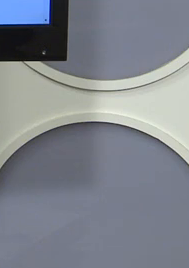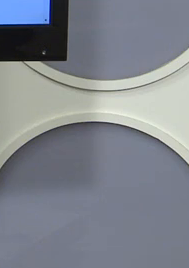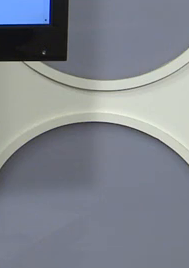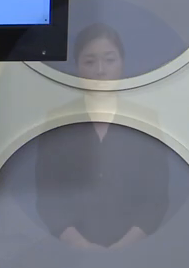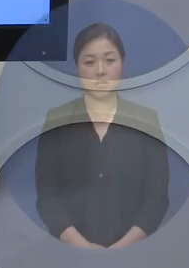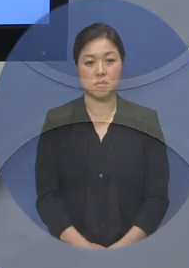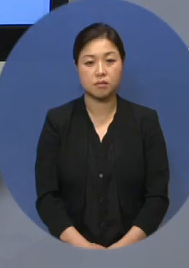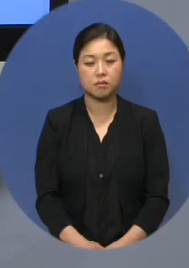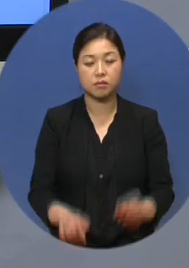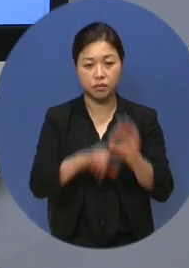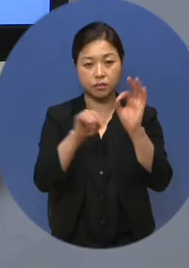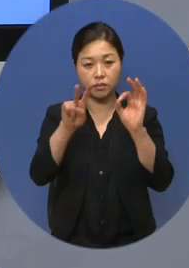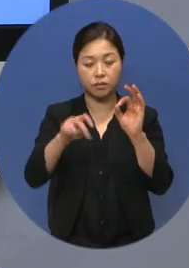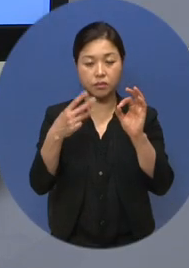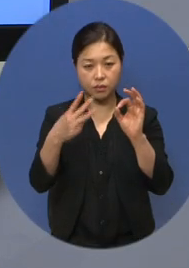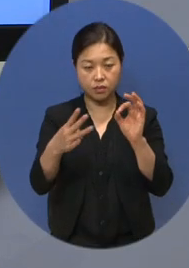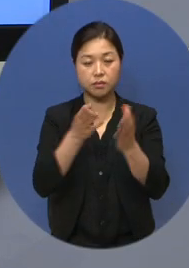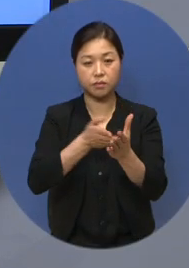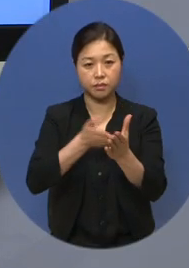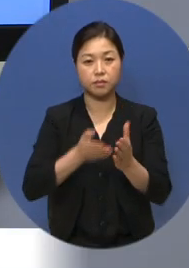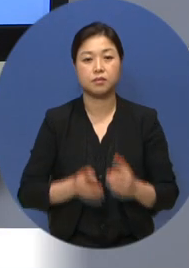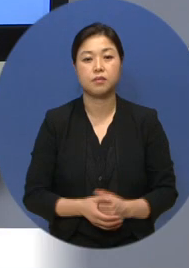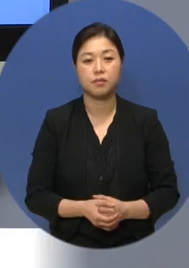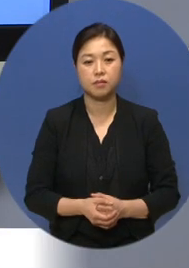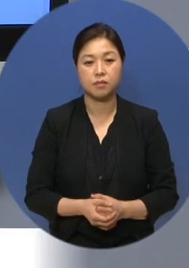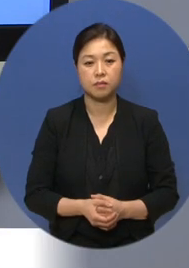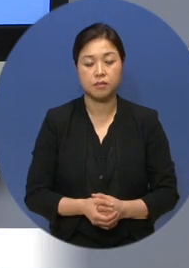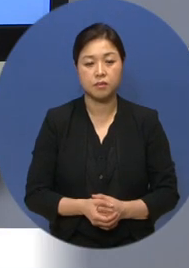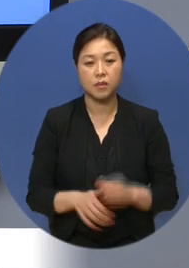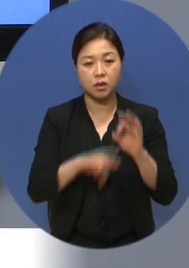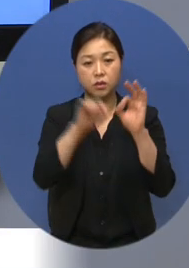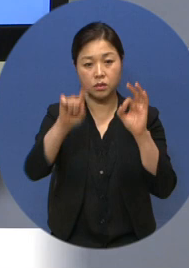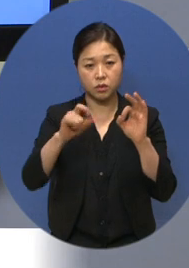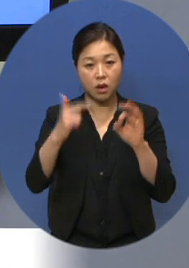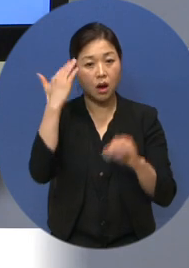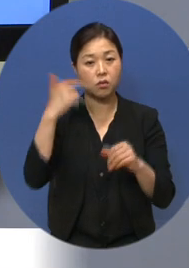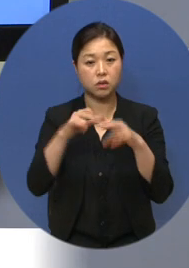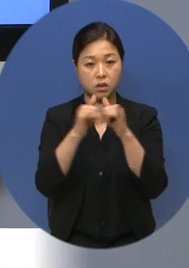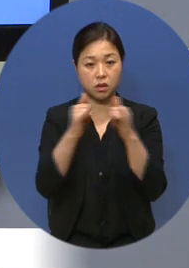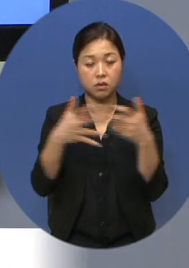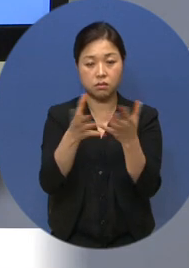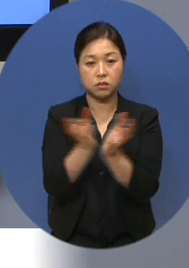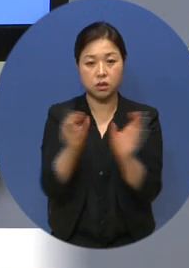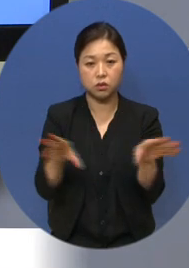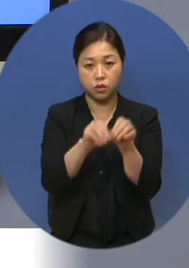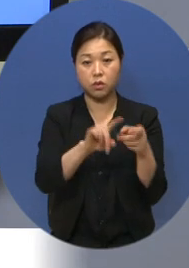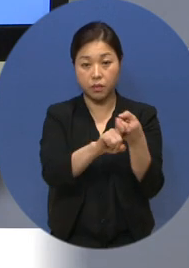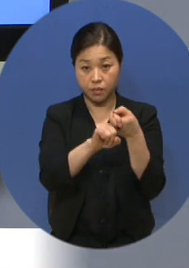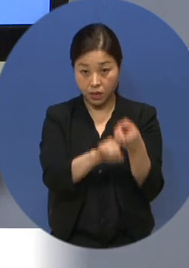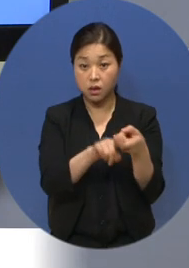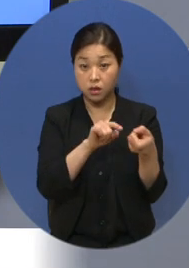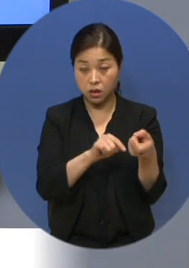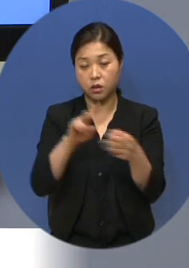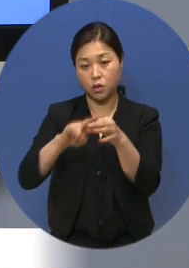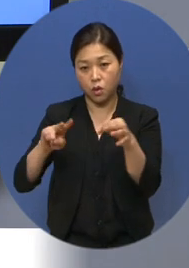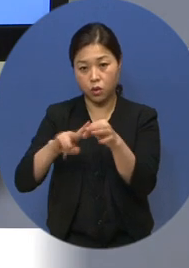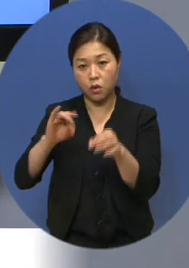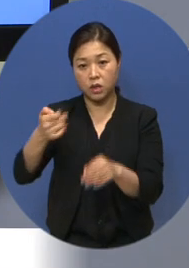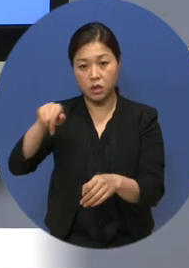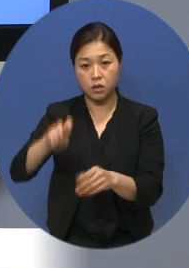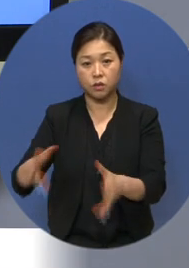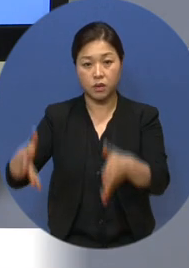7월 23일 만만한 였습니다 지난 16일 한국 장애인 단체 총 연맹이 여의도 이룸센터